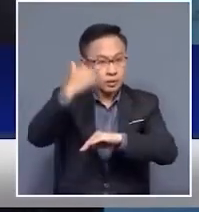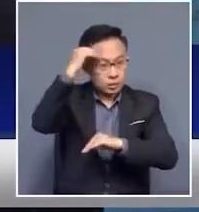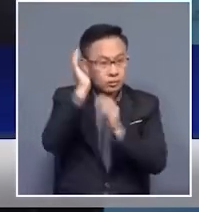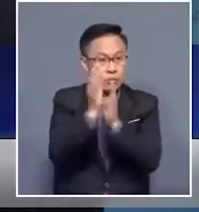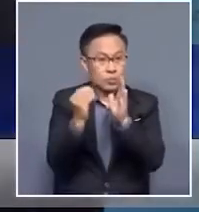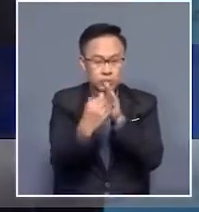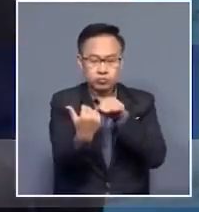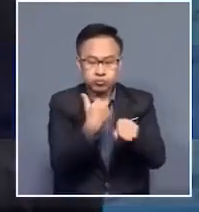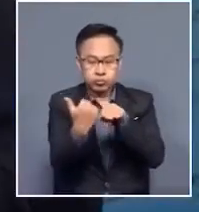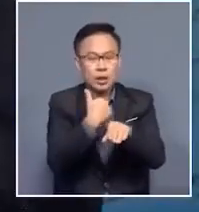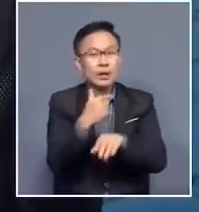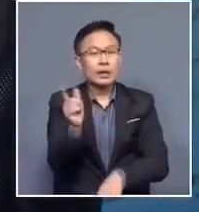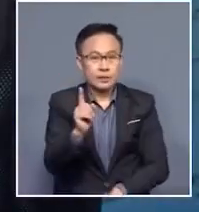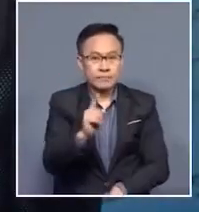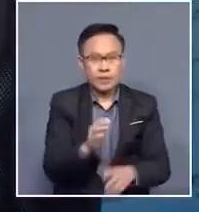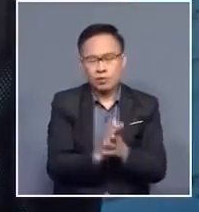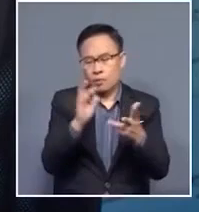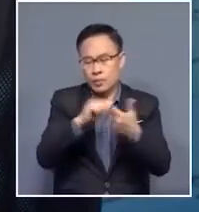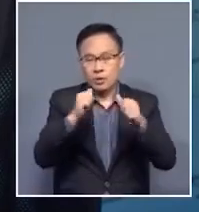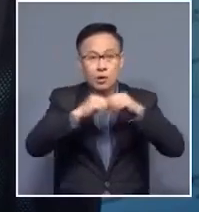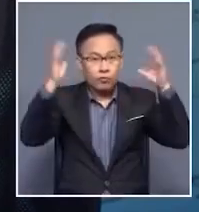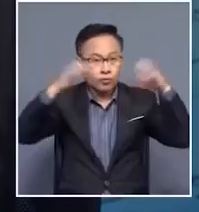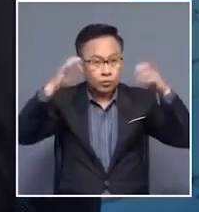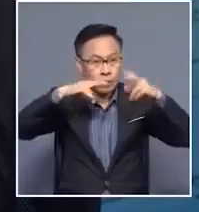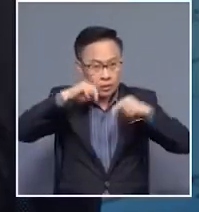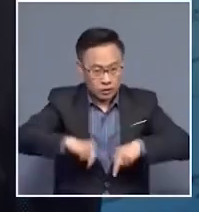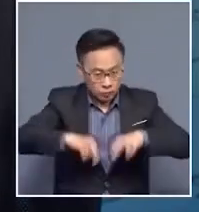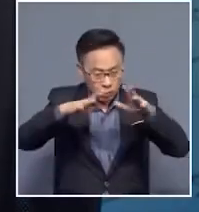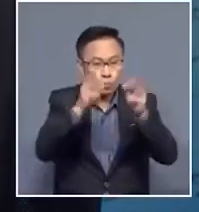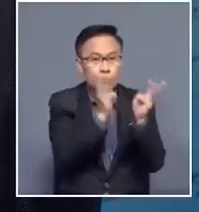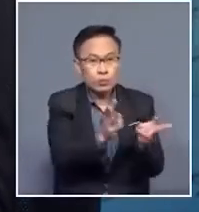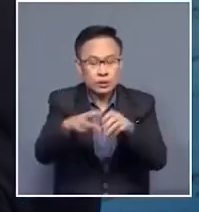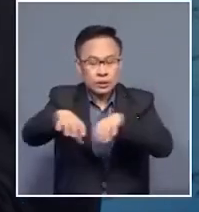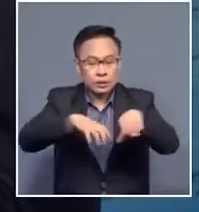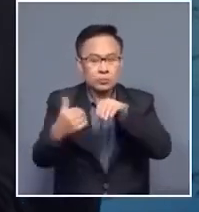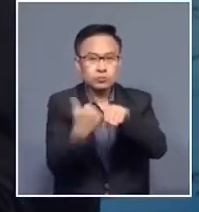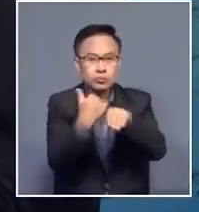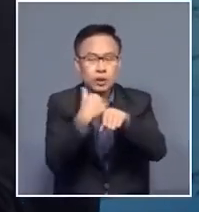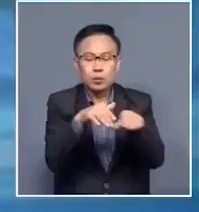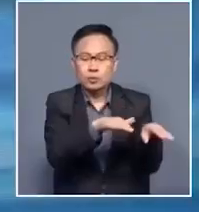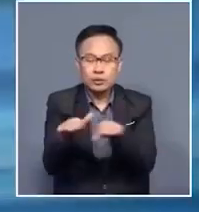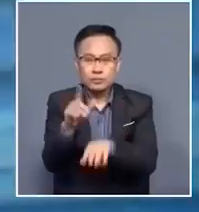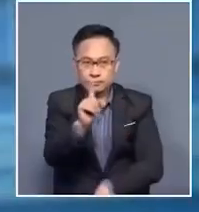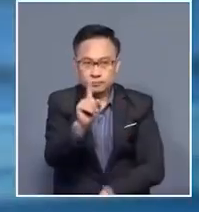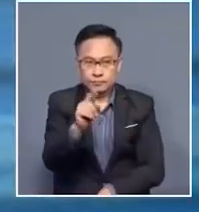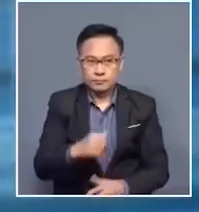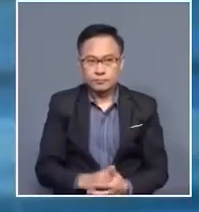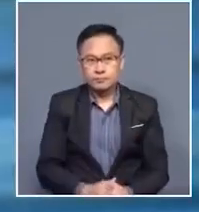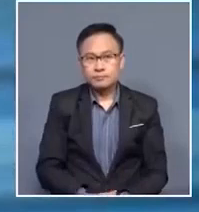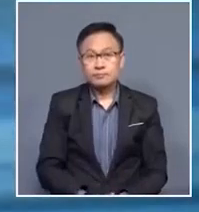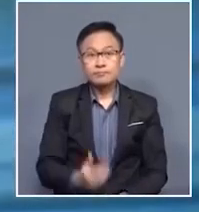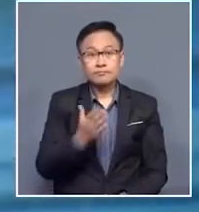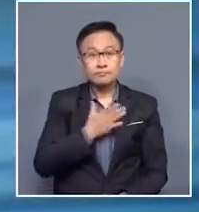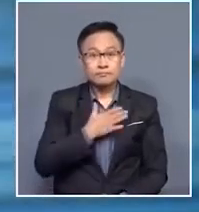ดการจราจรในช่วงเวลาที่ฝนตกมีปัญหาน้ำท่วมขังรอการระบายเตรียมความพร้อมไว้ยังไงบ้างคะ ครับตรงนี้เราต้องเรียนว่ามีการด